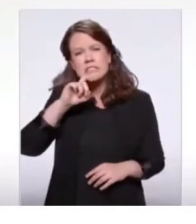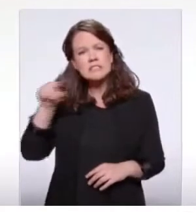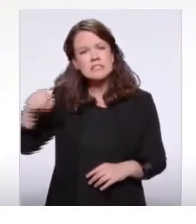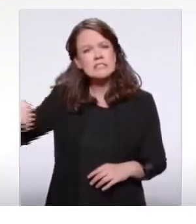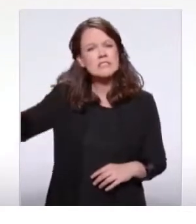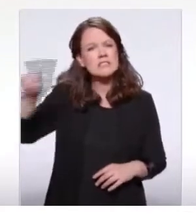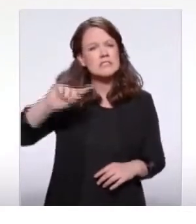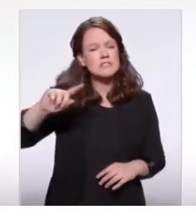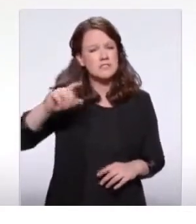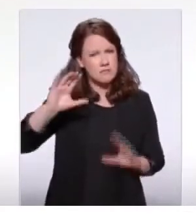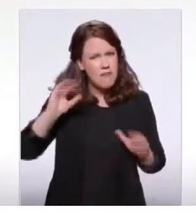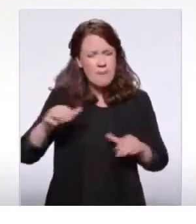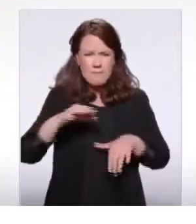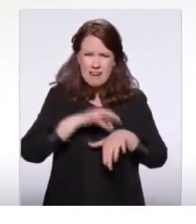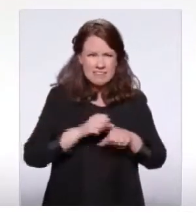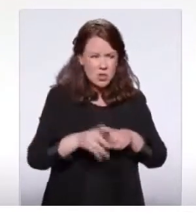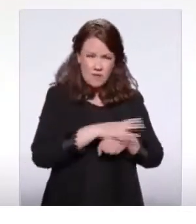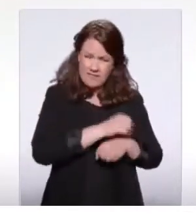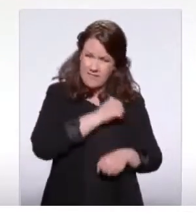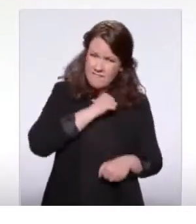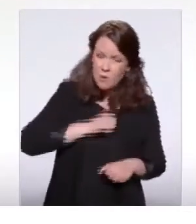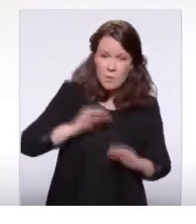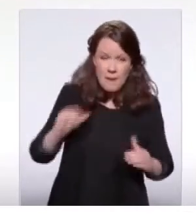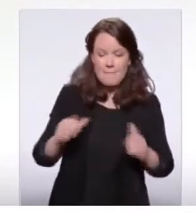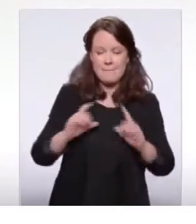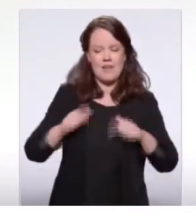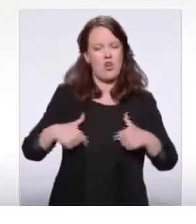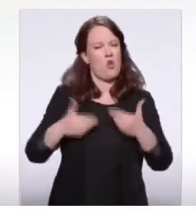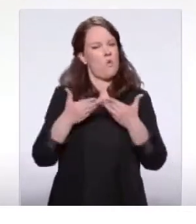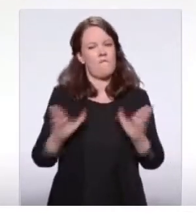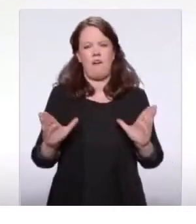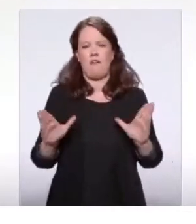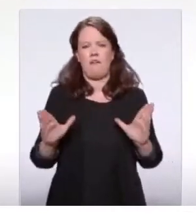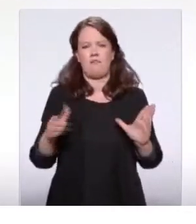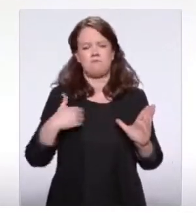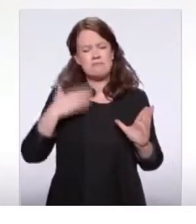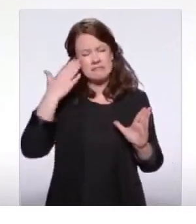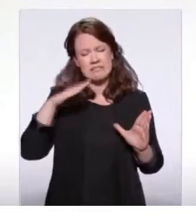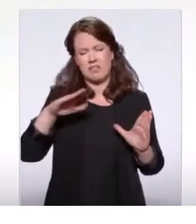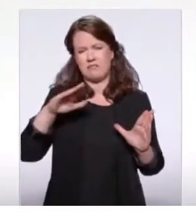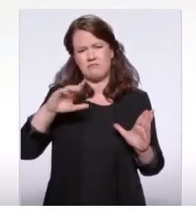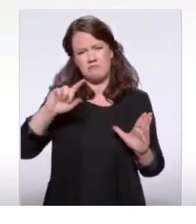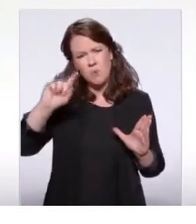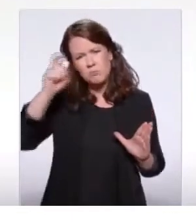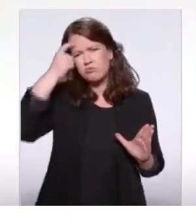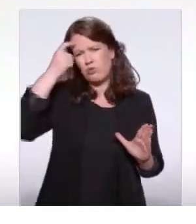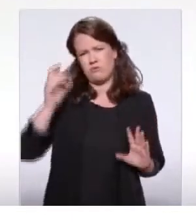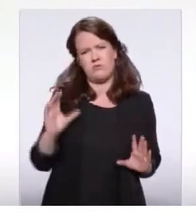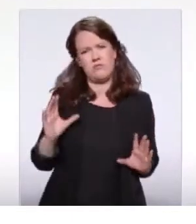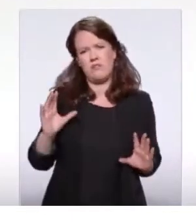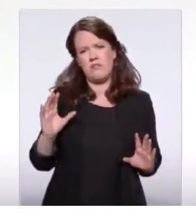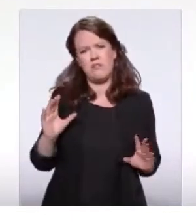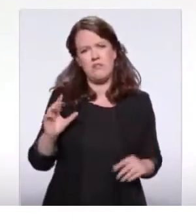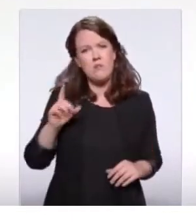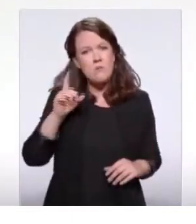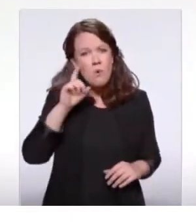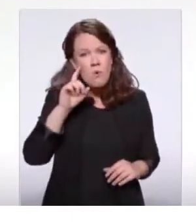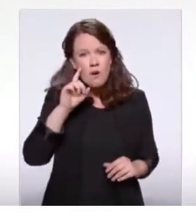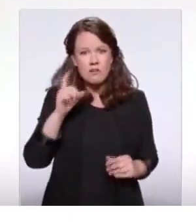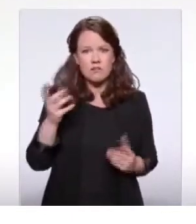été très frappés par l'épidémie. Nous l'avons fait en conscience, parce que nous croyons dans cet